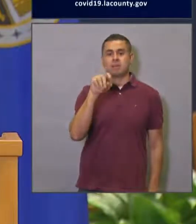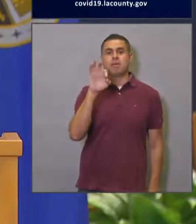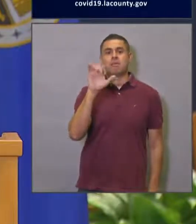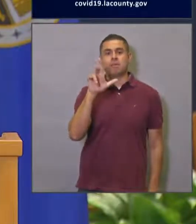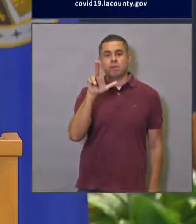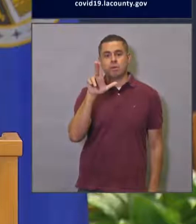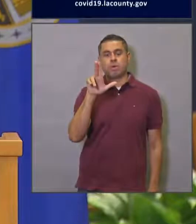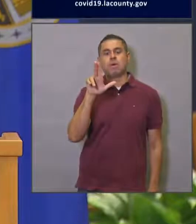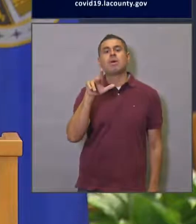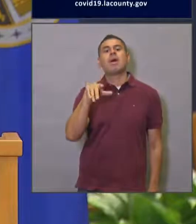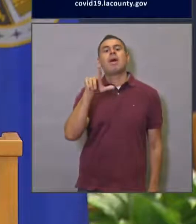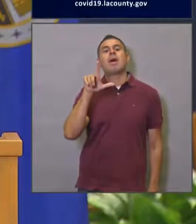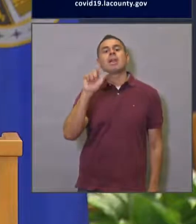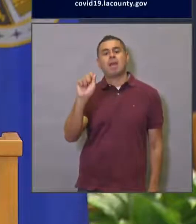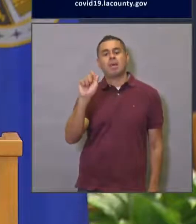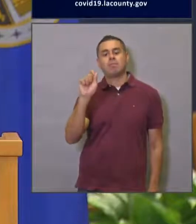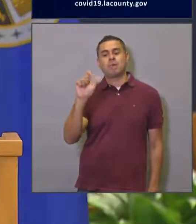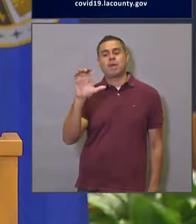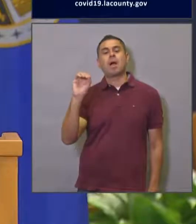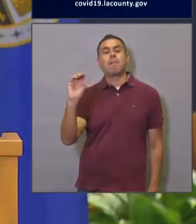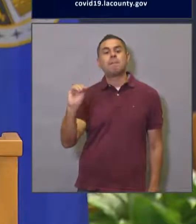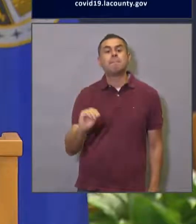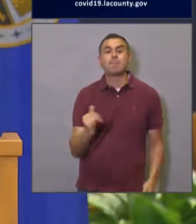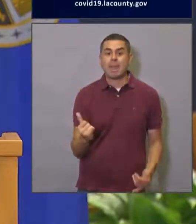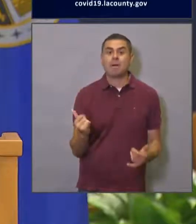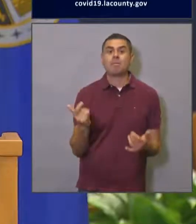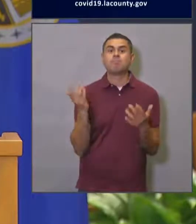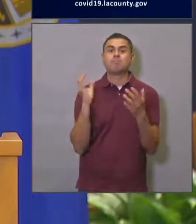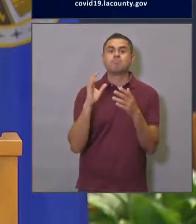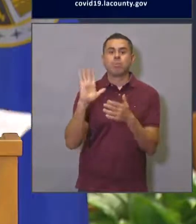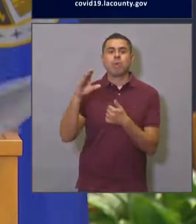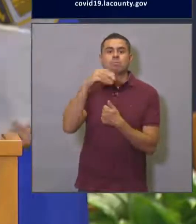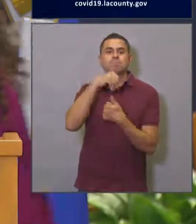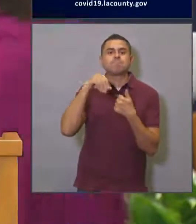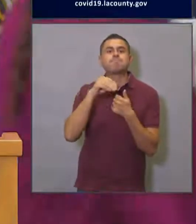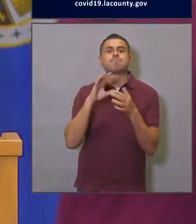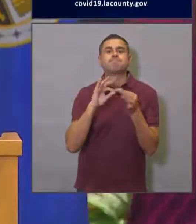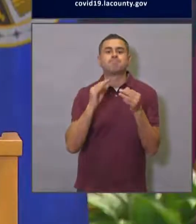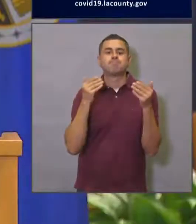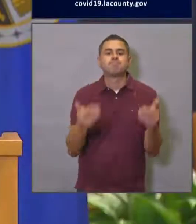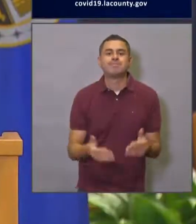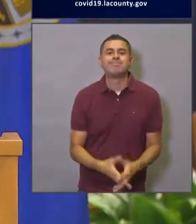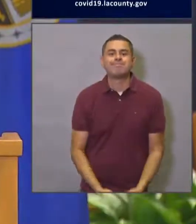preventflu.la.com. And now we'll go ahead and move on to remarks in Armenian.